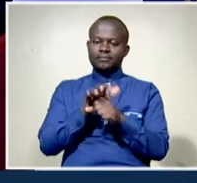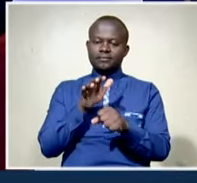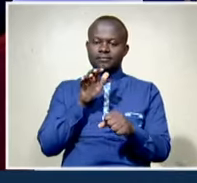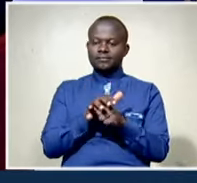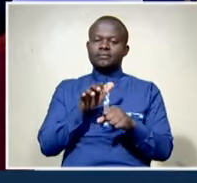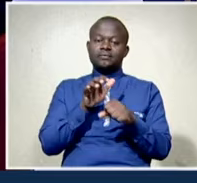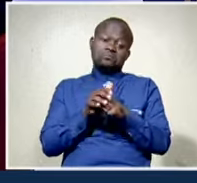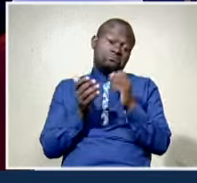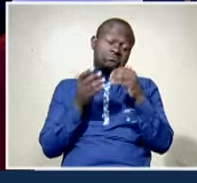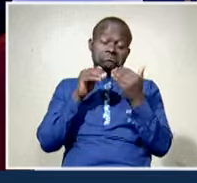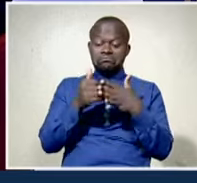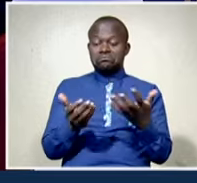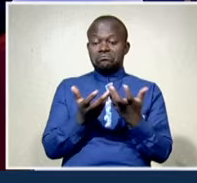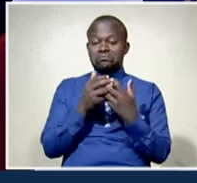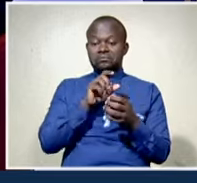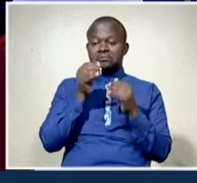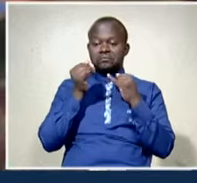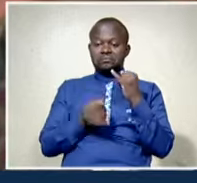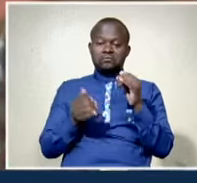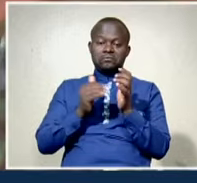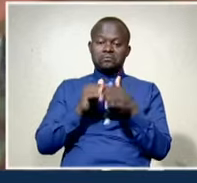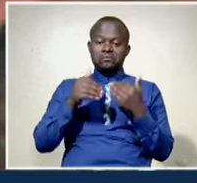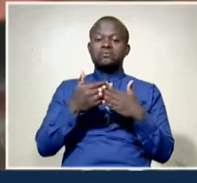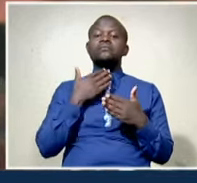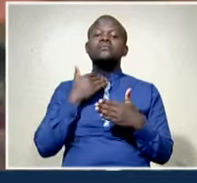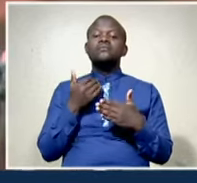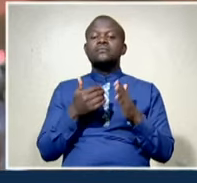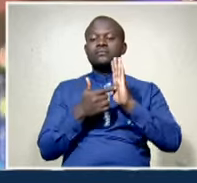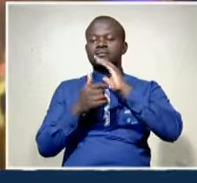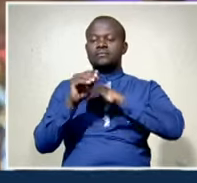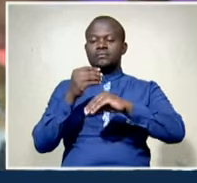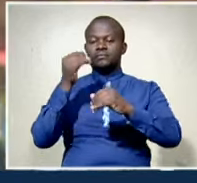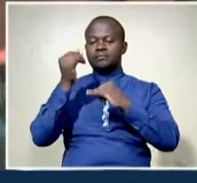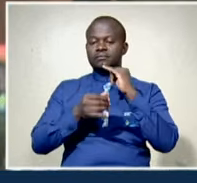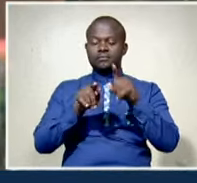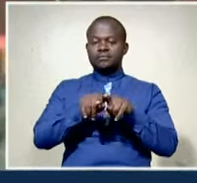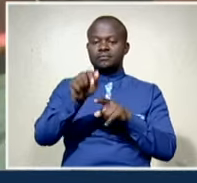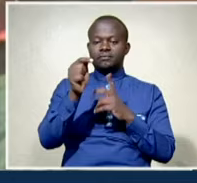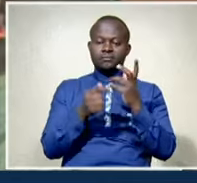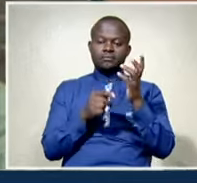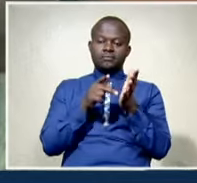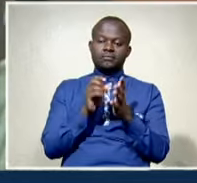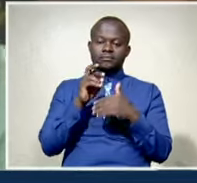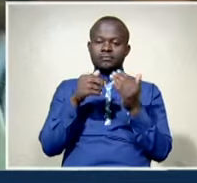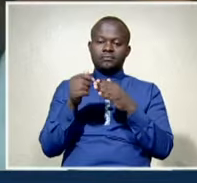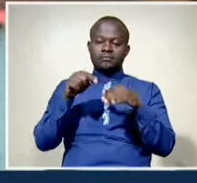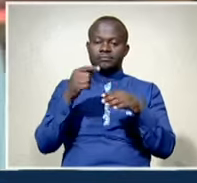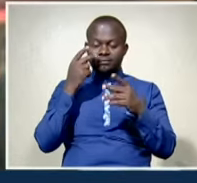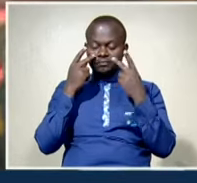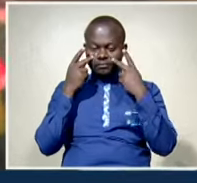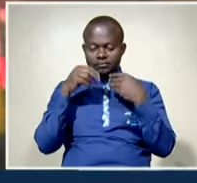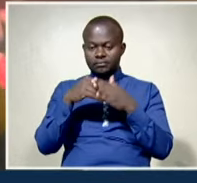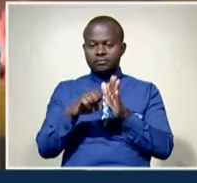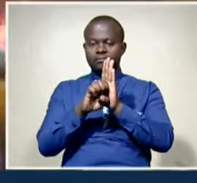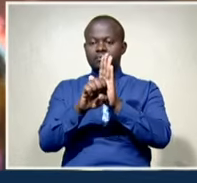ni rwinshi ubanza ariko byahuriranye na weekend ndetse bakaba bashaka nuko iri murikagurisha risoza hari icyo nabo baguze cyangwa hari icyo baje kureba muri